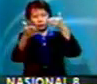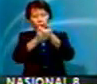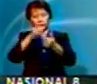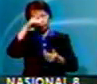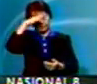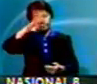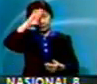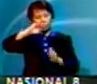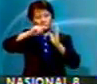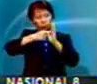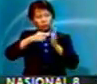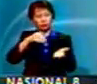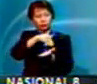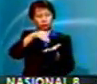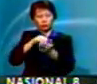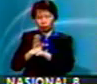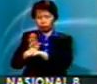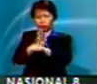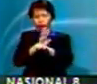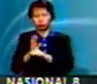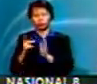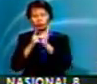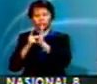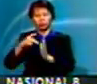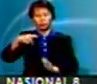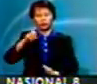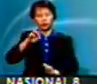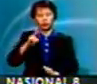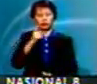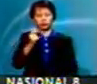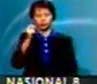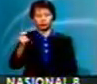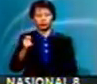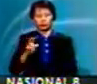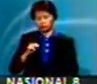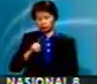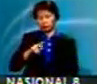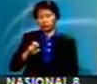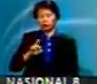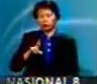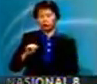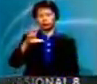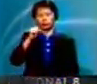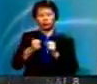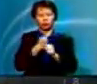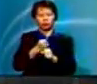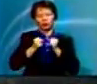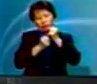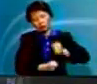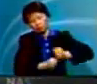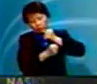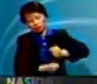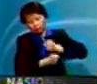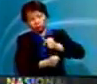itu bermula di tengah-tengah kesibukan kempen PRK Pengkalan Kubur. Nazri, 50 tahun, akan berkayak sejauh